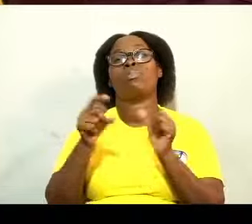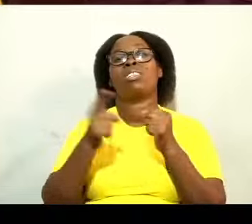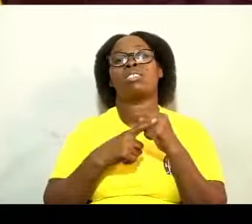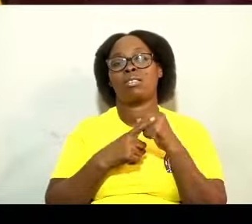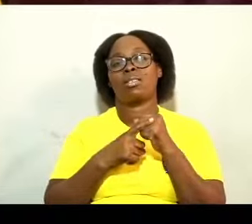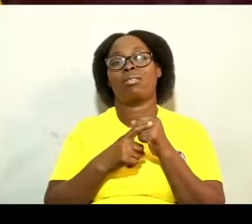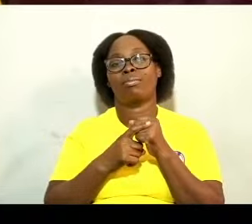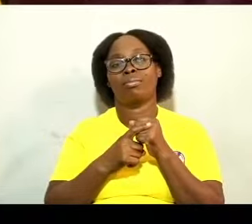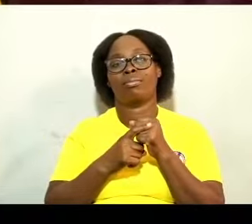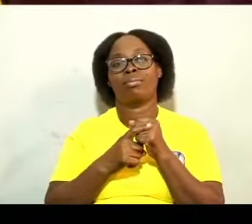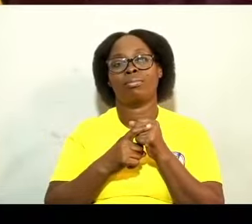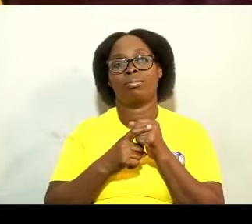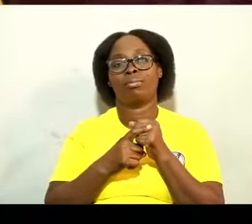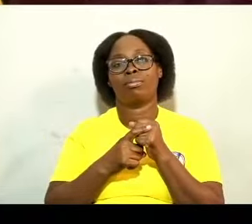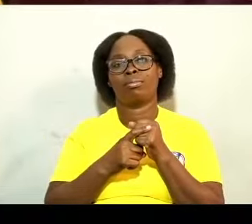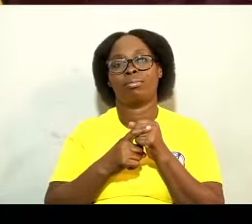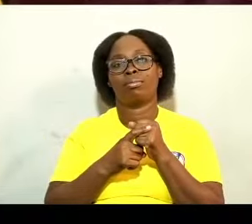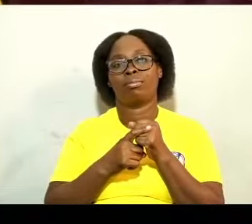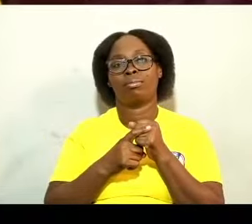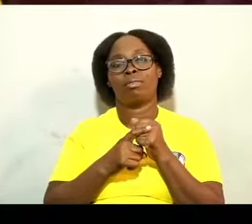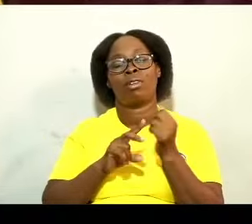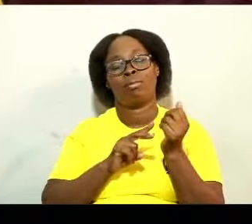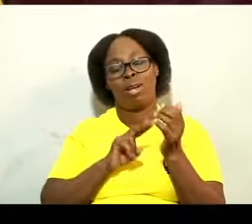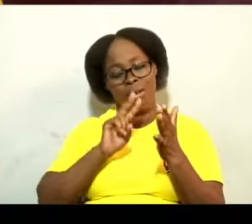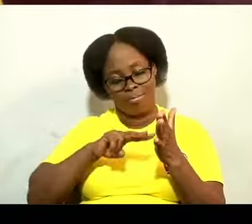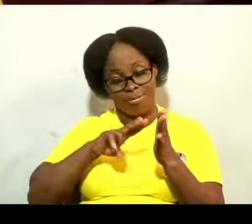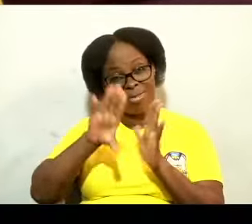6. Soma Biblia.